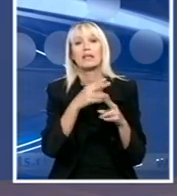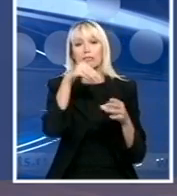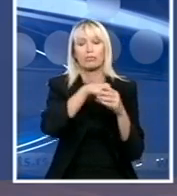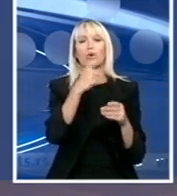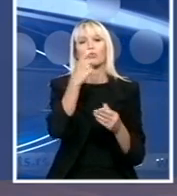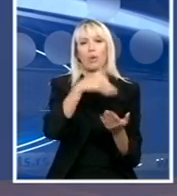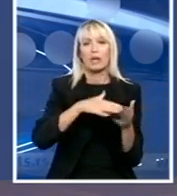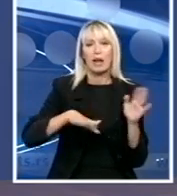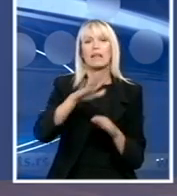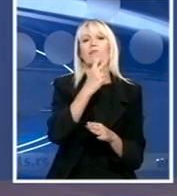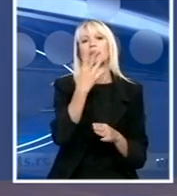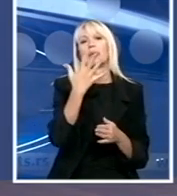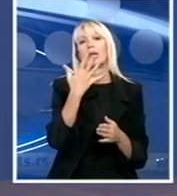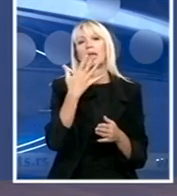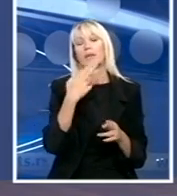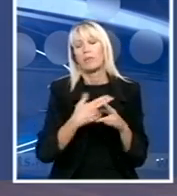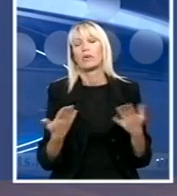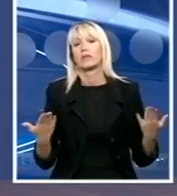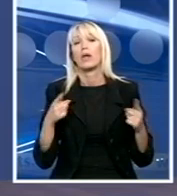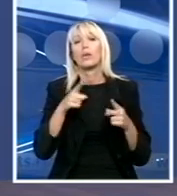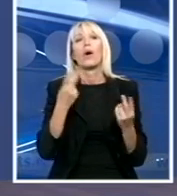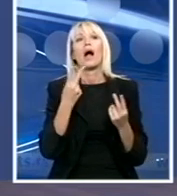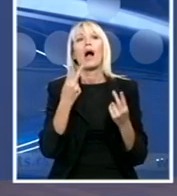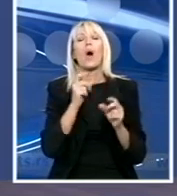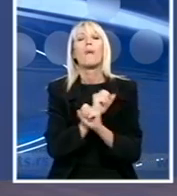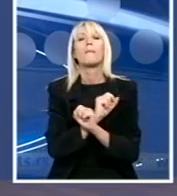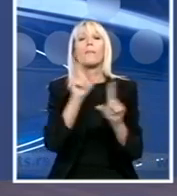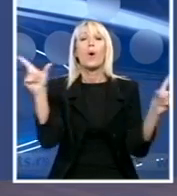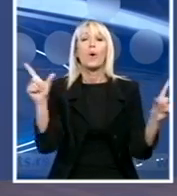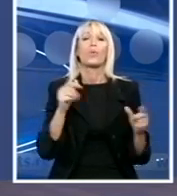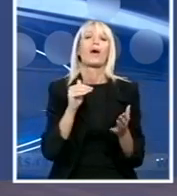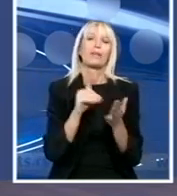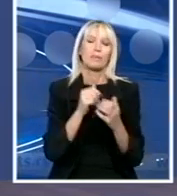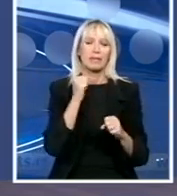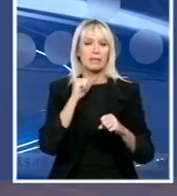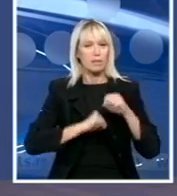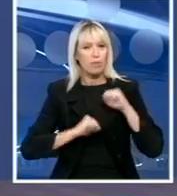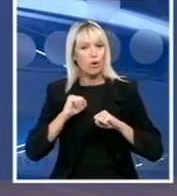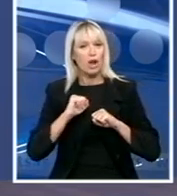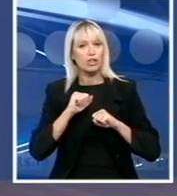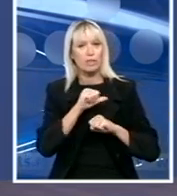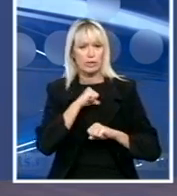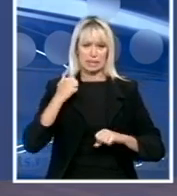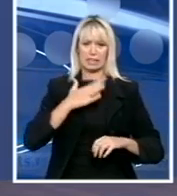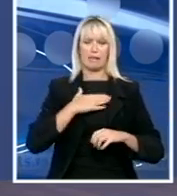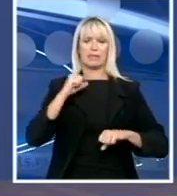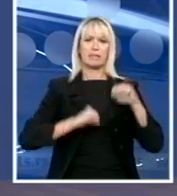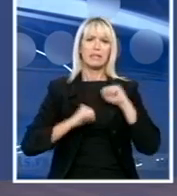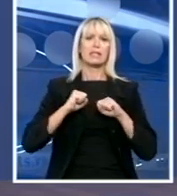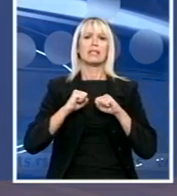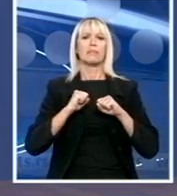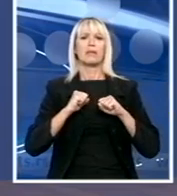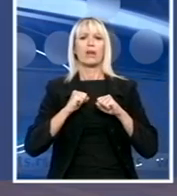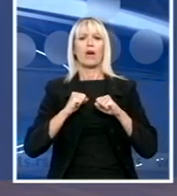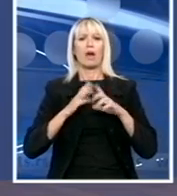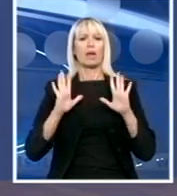Jedna poruka svima nama da se ponašamo samodisciplinovano, samosvesno, solidarno i sprovedemo sve mere.